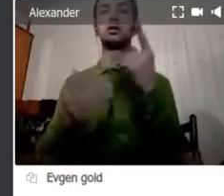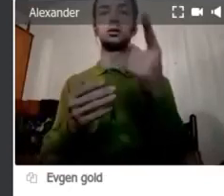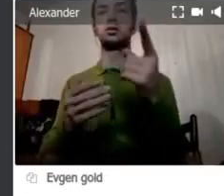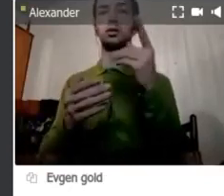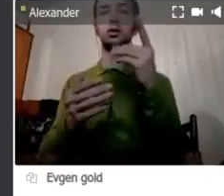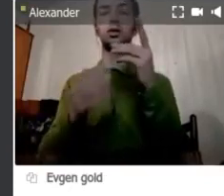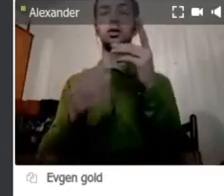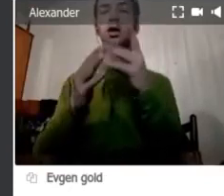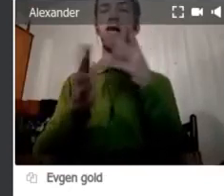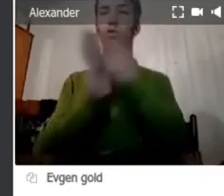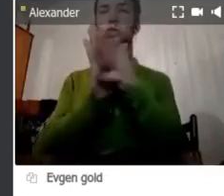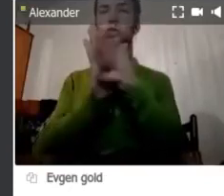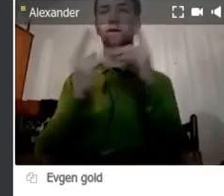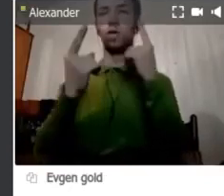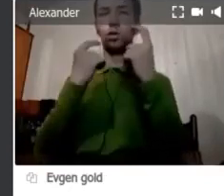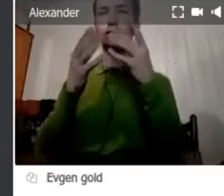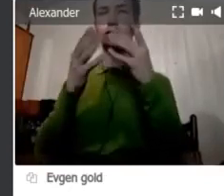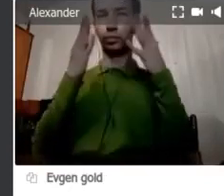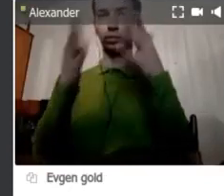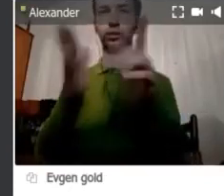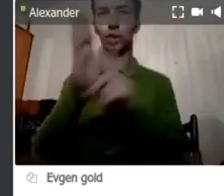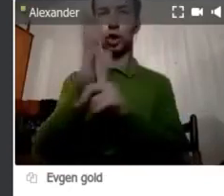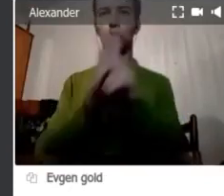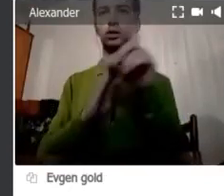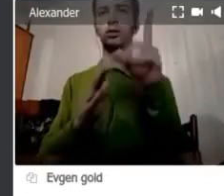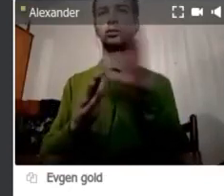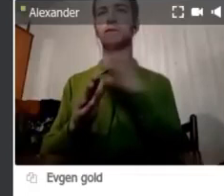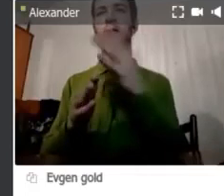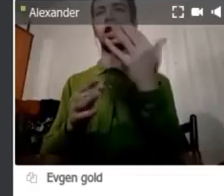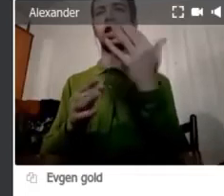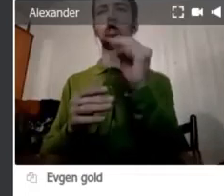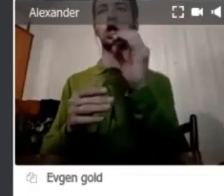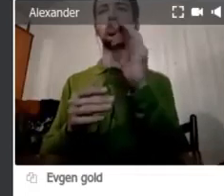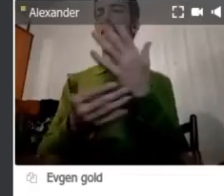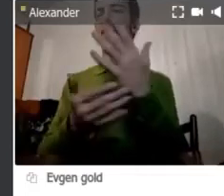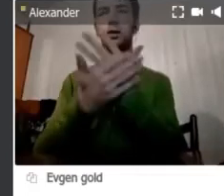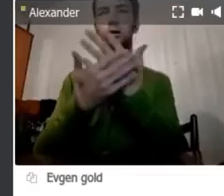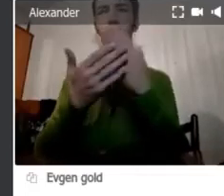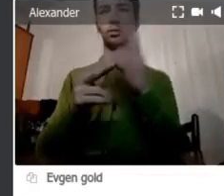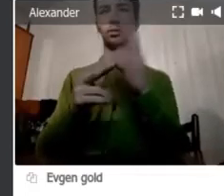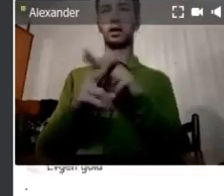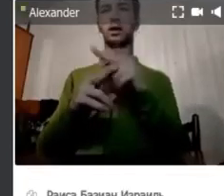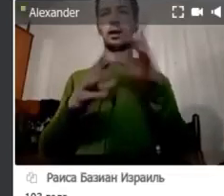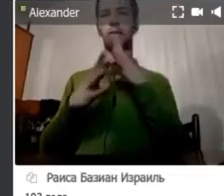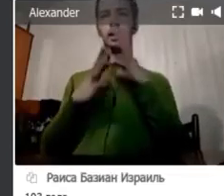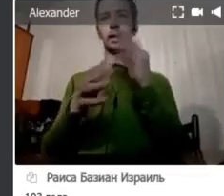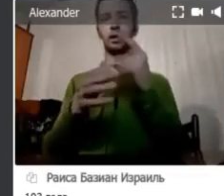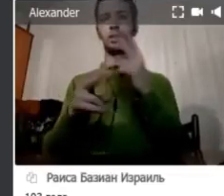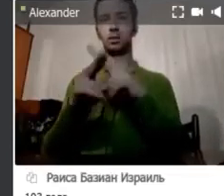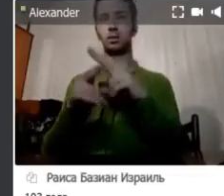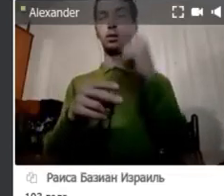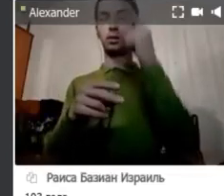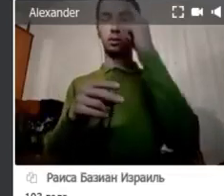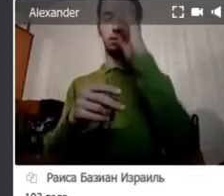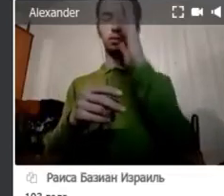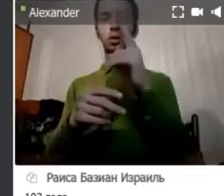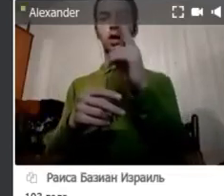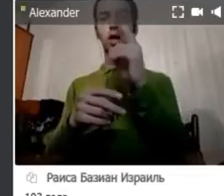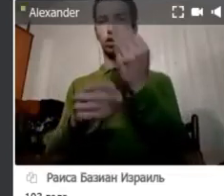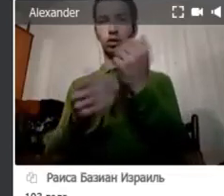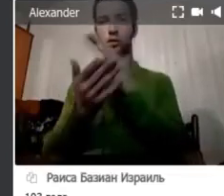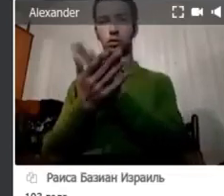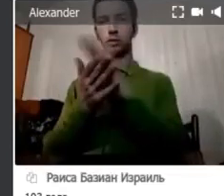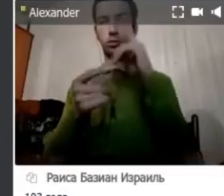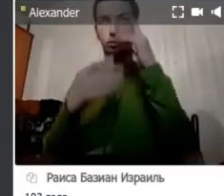сделали. Взяли следующее и сделали. То есть вот так надо делать. Так, по вопросам обучения обращайтесь к